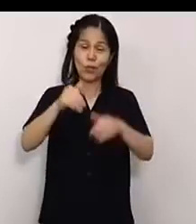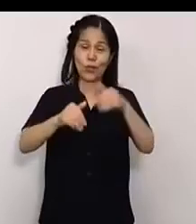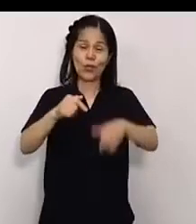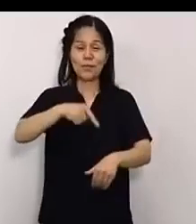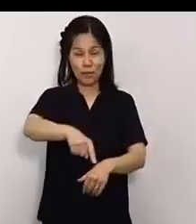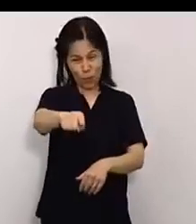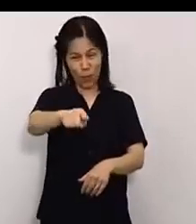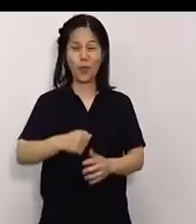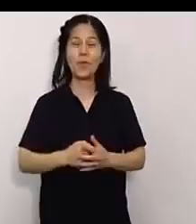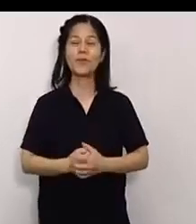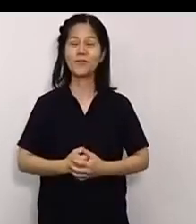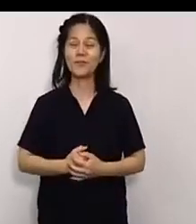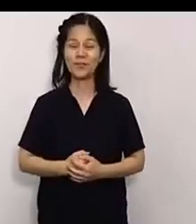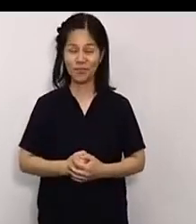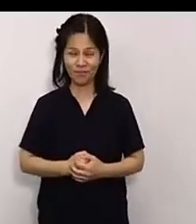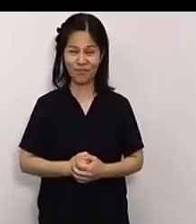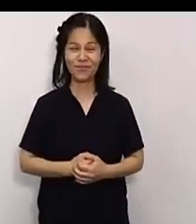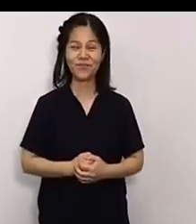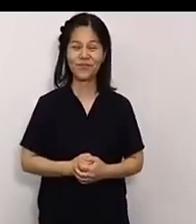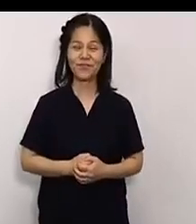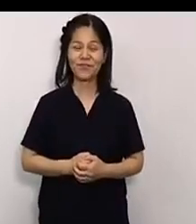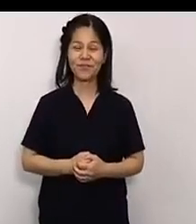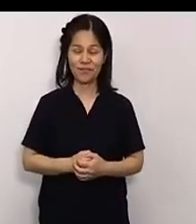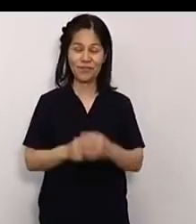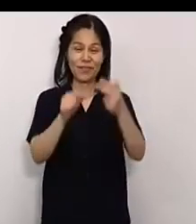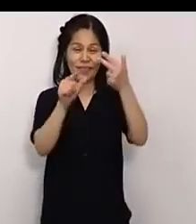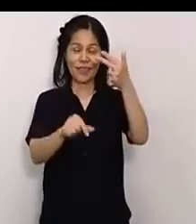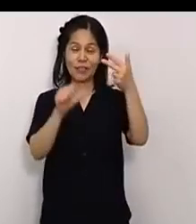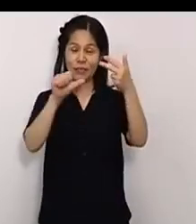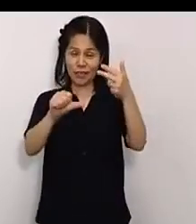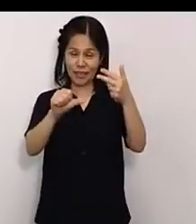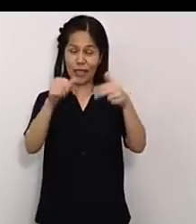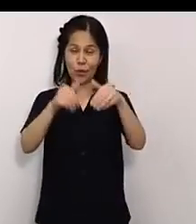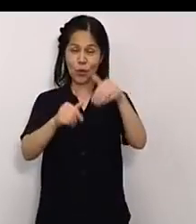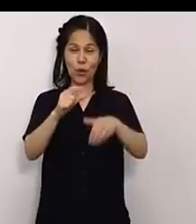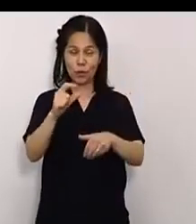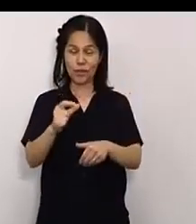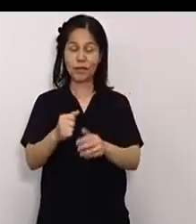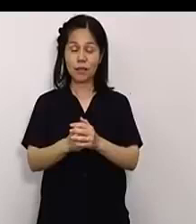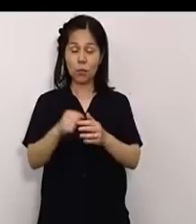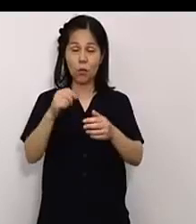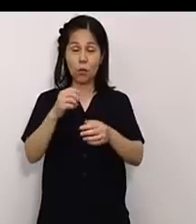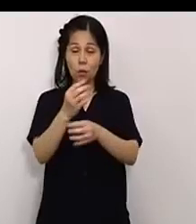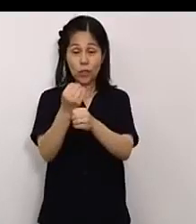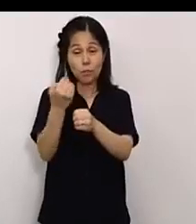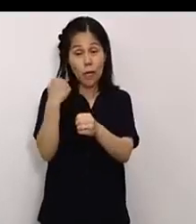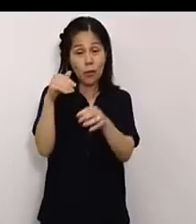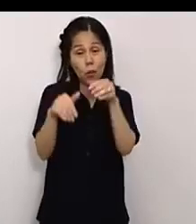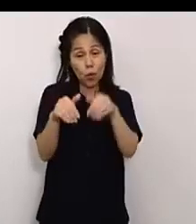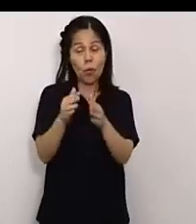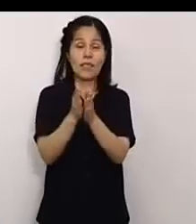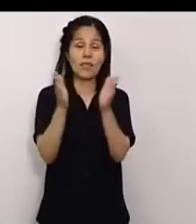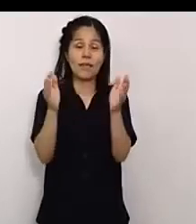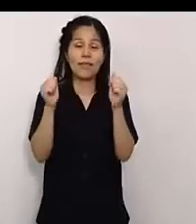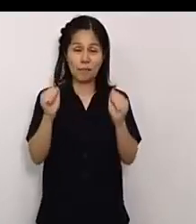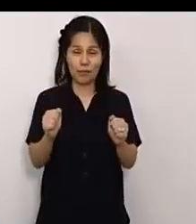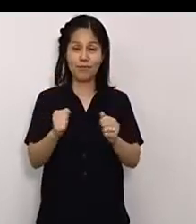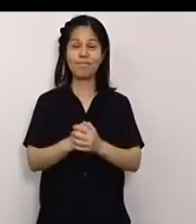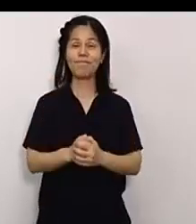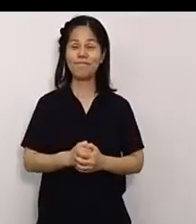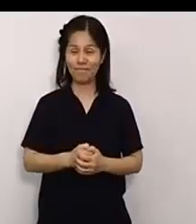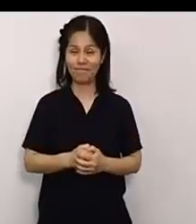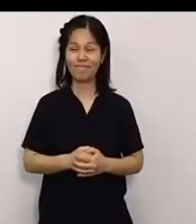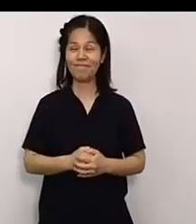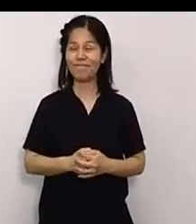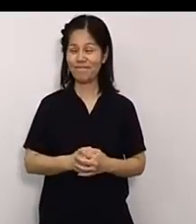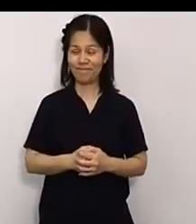ましょう。 はい、7月5日が投票日ですけども、期日前投票ね、皆さんのお住まい の、そうですね、できますよね、はい、